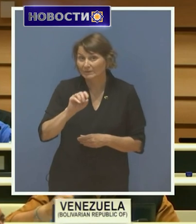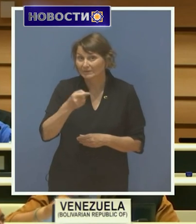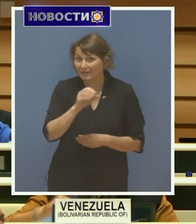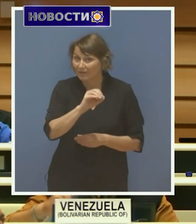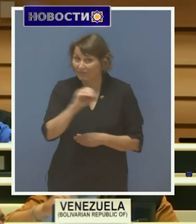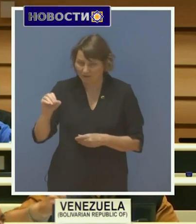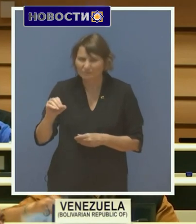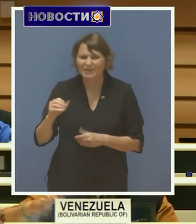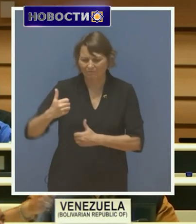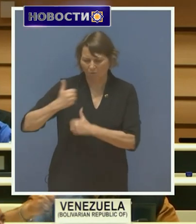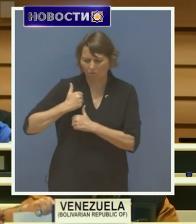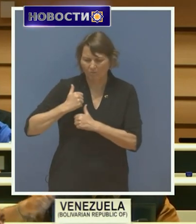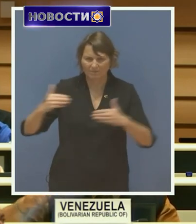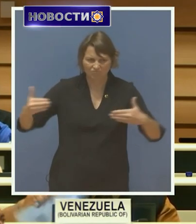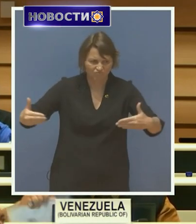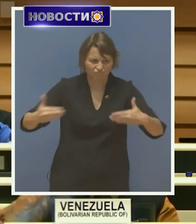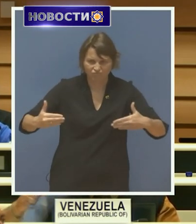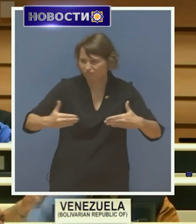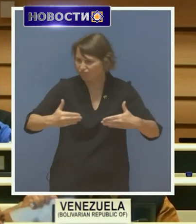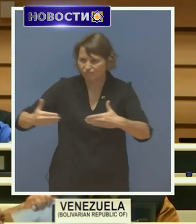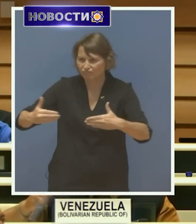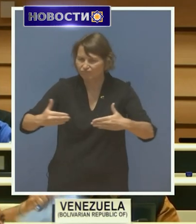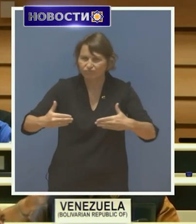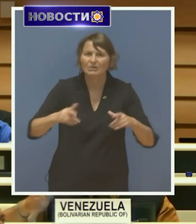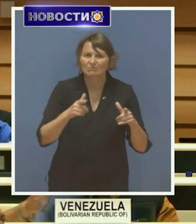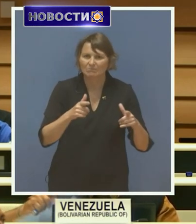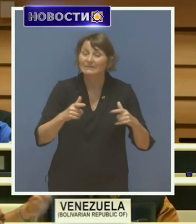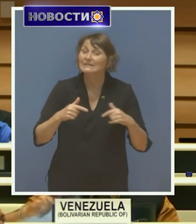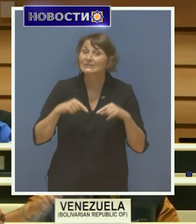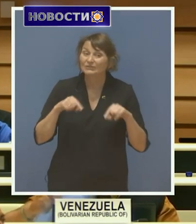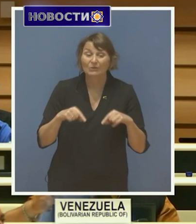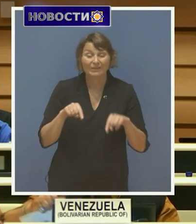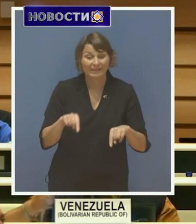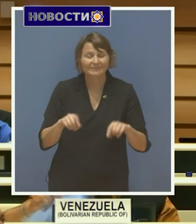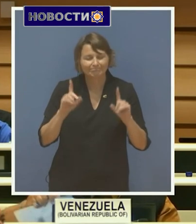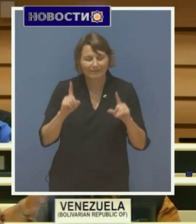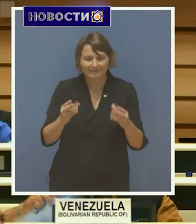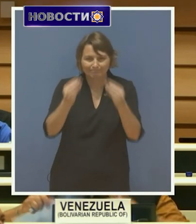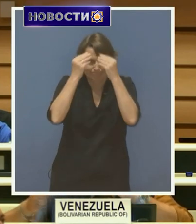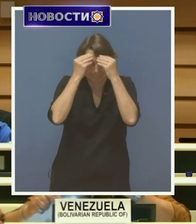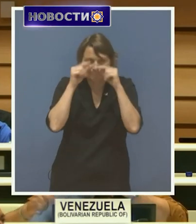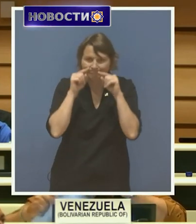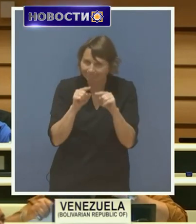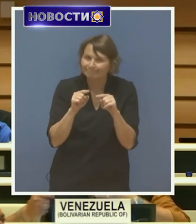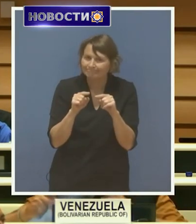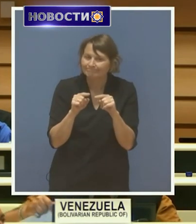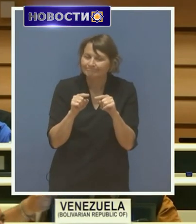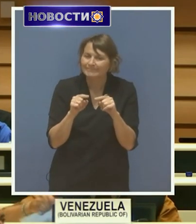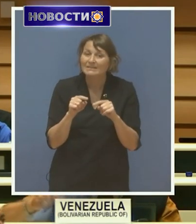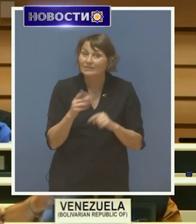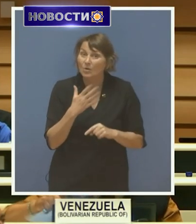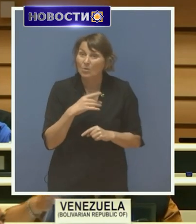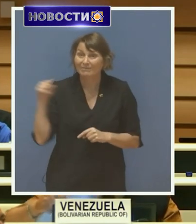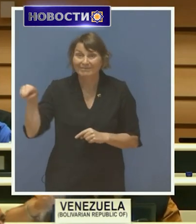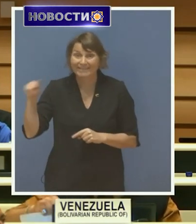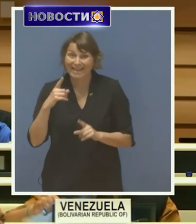качестве посредника, имея на это право и обязанность. Мы просим экспертный механизм провести конкретные процедуры для содействия развития армянского языка